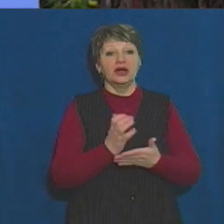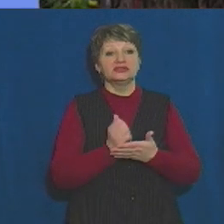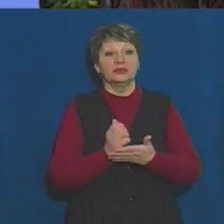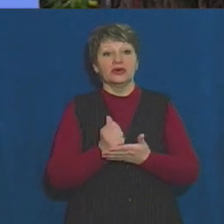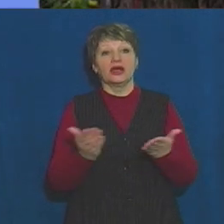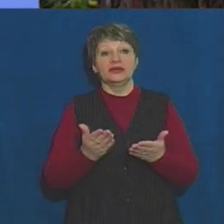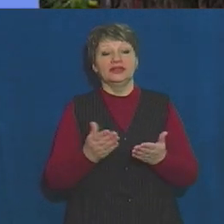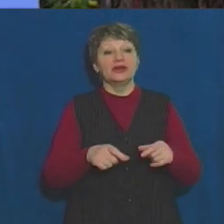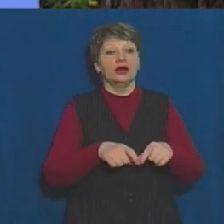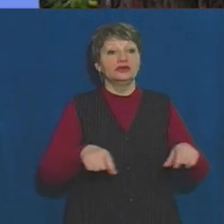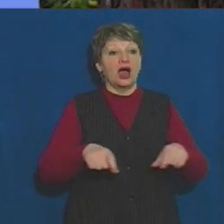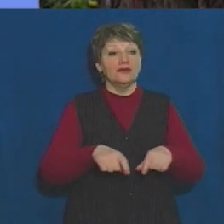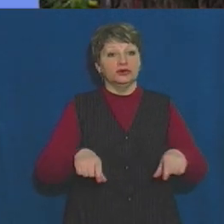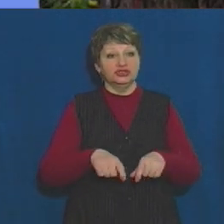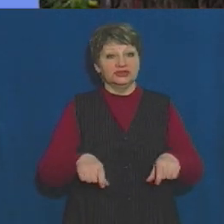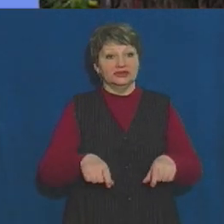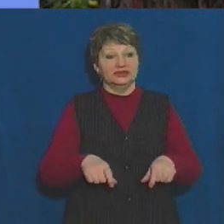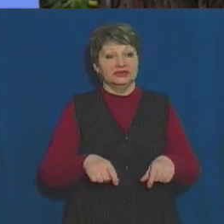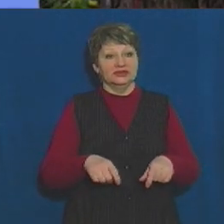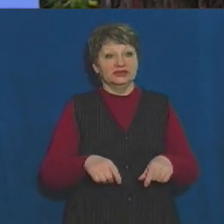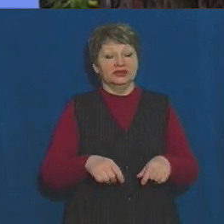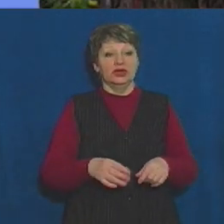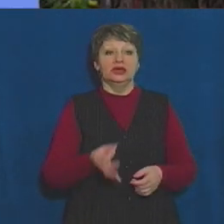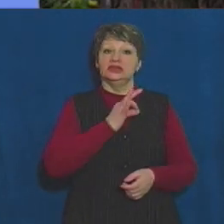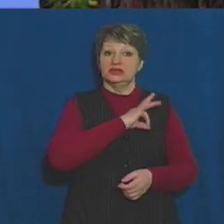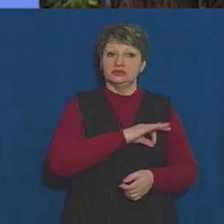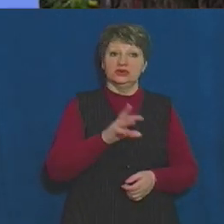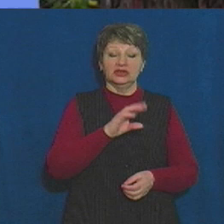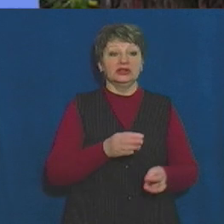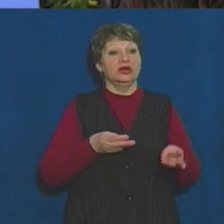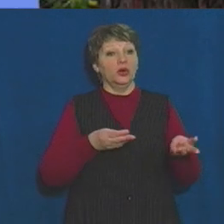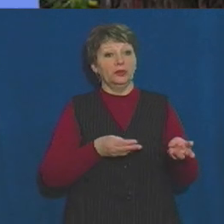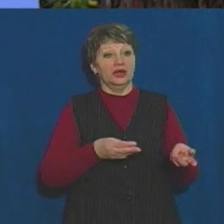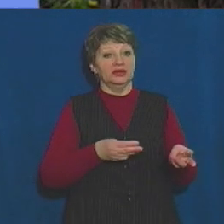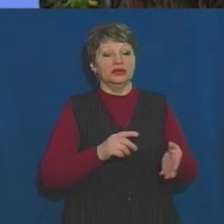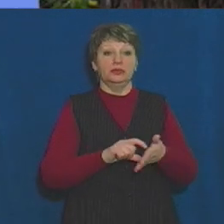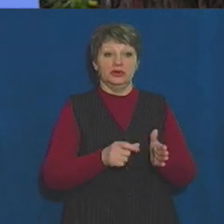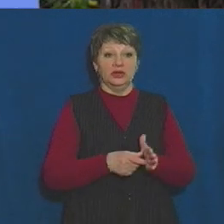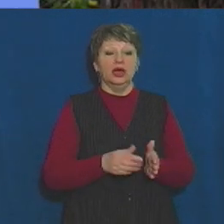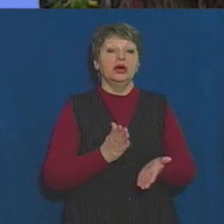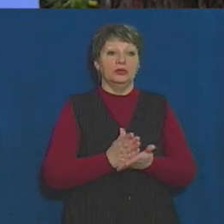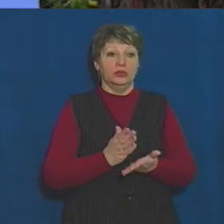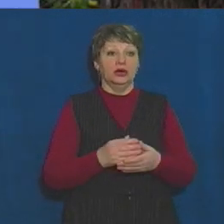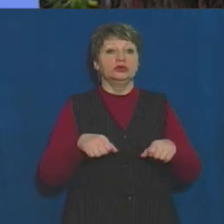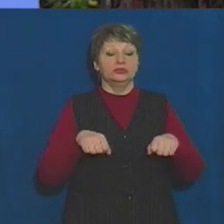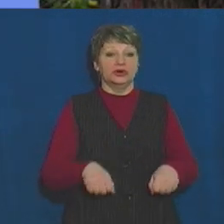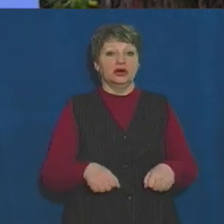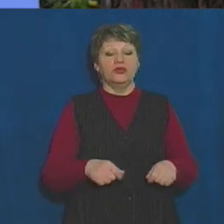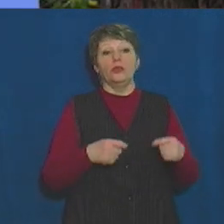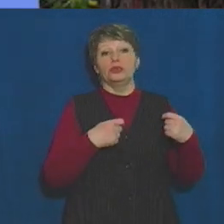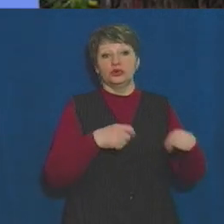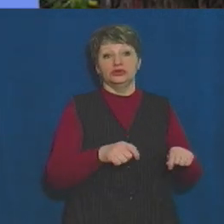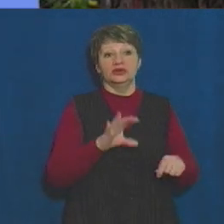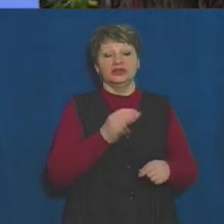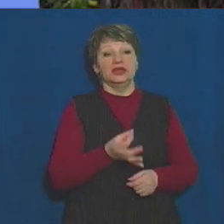неї, там використовувати її для опалення приміщень. Також мають право продати її і використати на